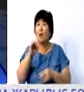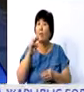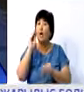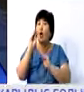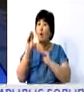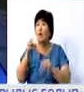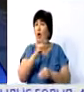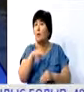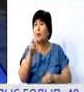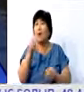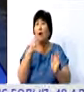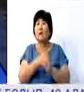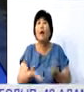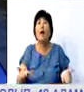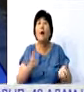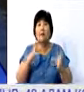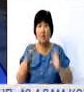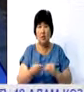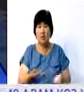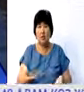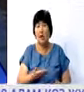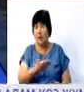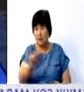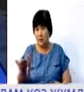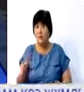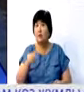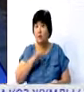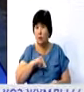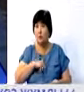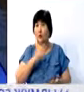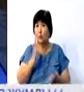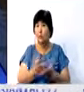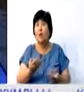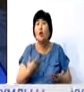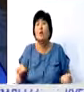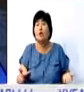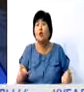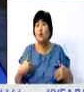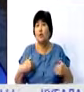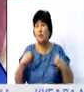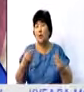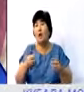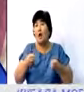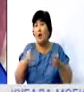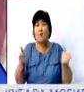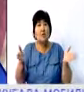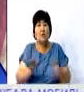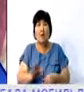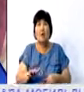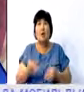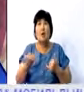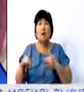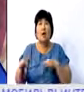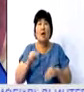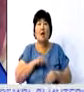жатырсыздар, миллиардтаған ақша алып, қайда нәтиже жұмыстан сендер? Сіздерде де нәтиже болу керек. Онда не үшін беріп отырмыз? Қылмыс азаймаса, жасалған